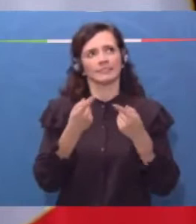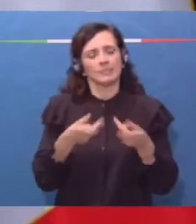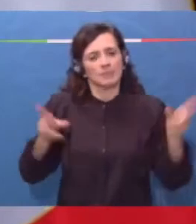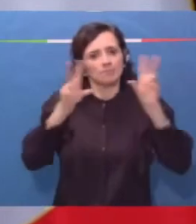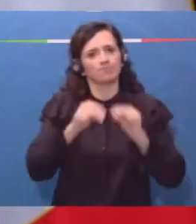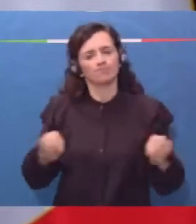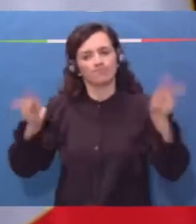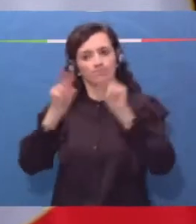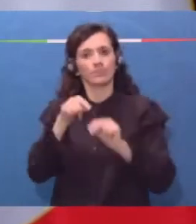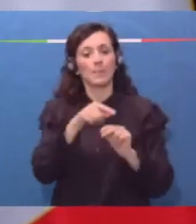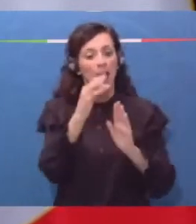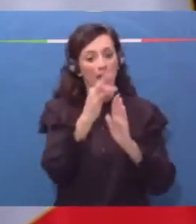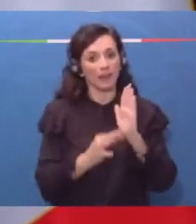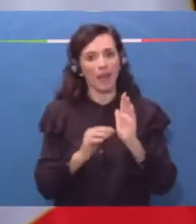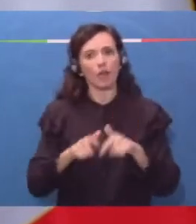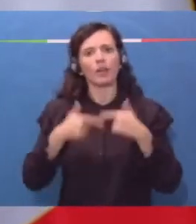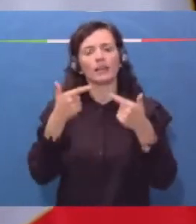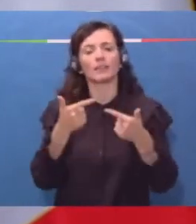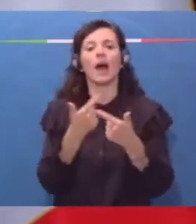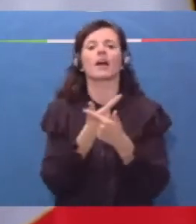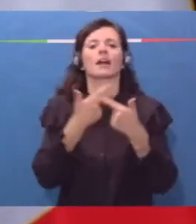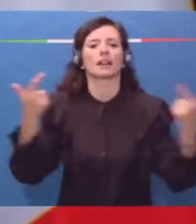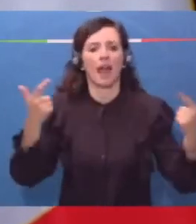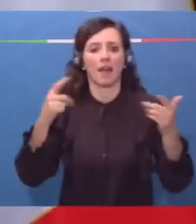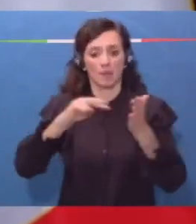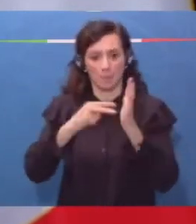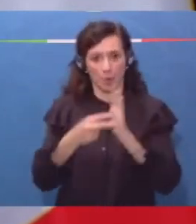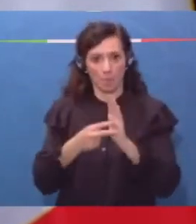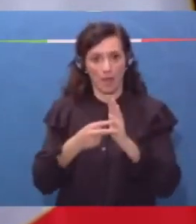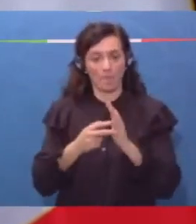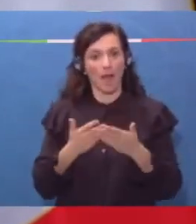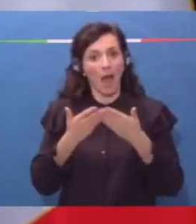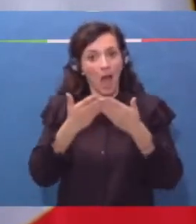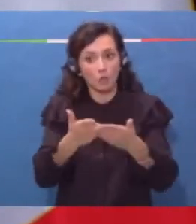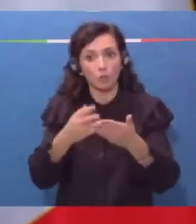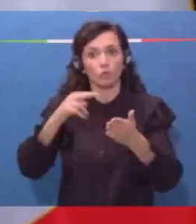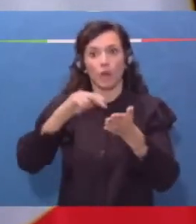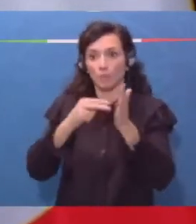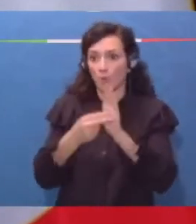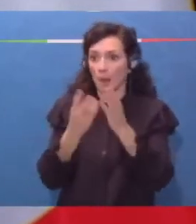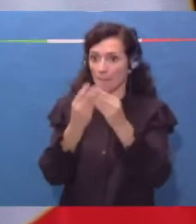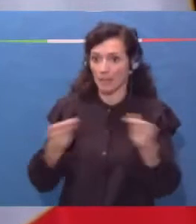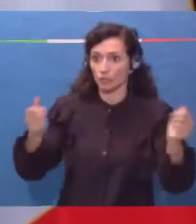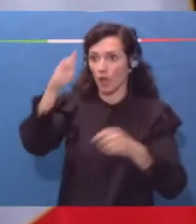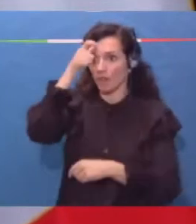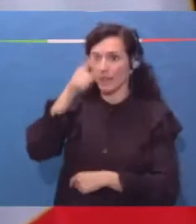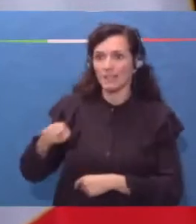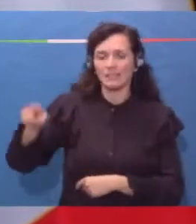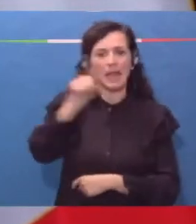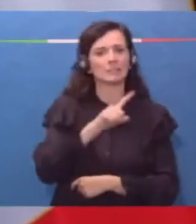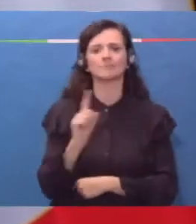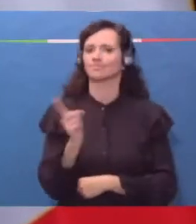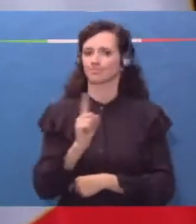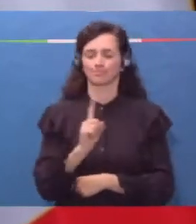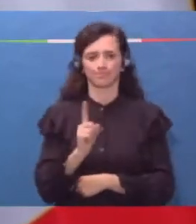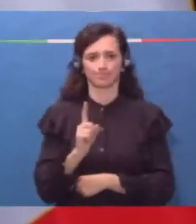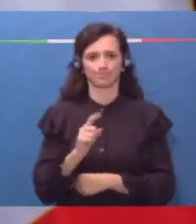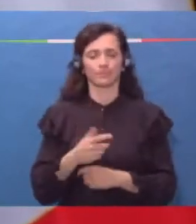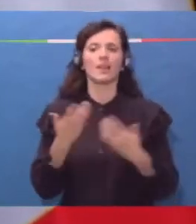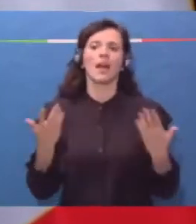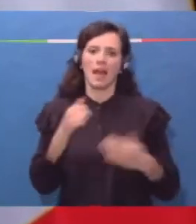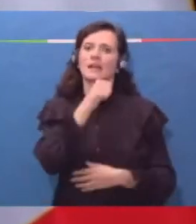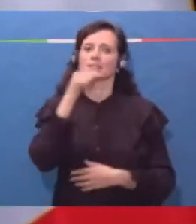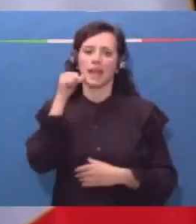certi aspetti aggravavano il problema invece di aiutare i paesi a risolverlo. Quindi una loro revisione